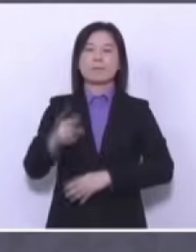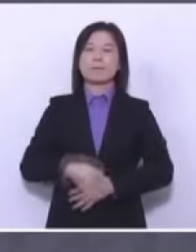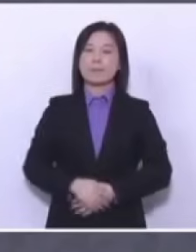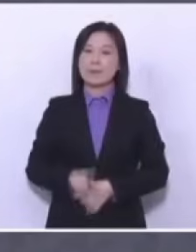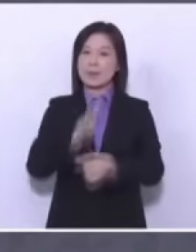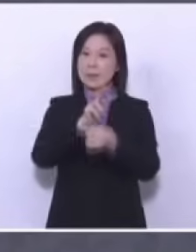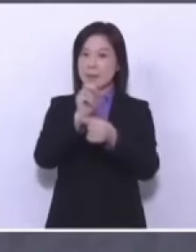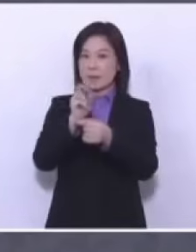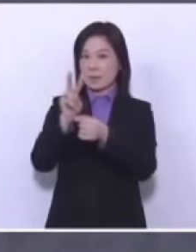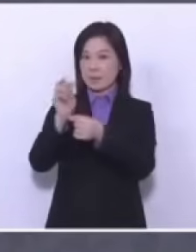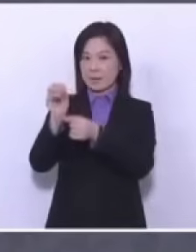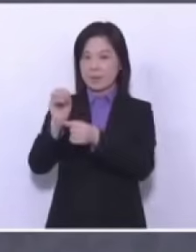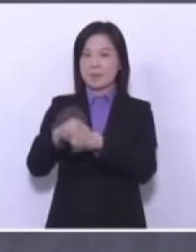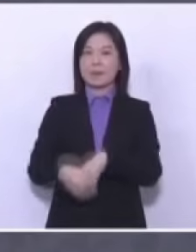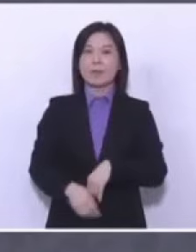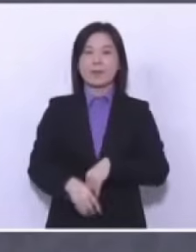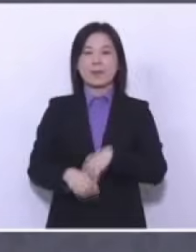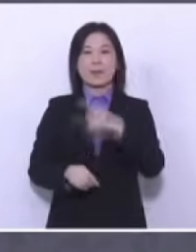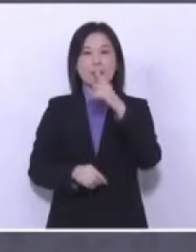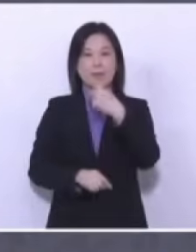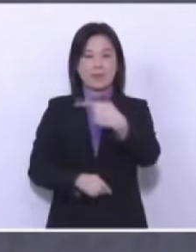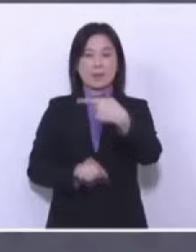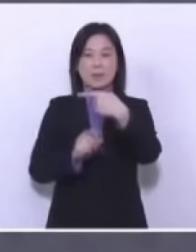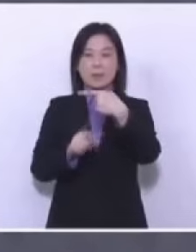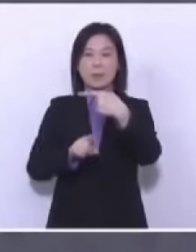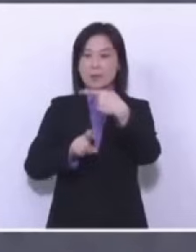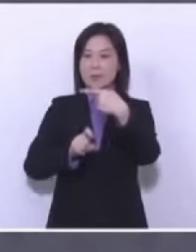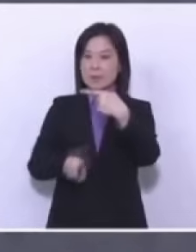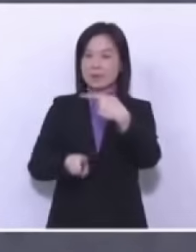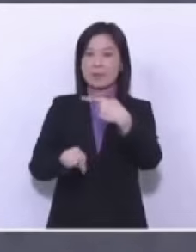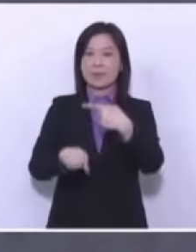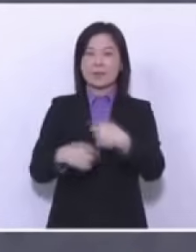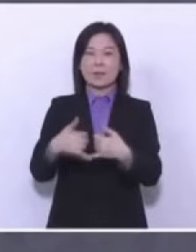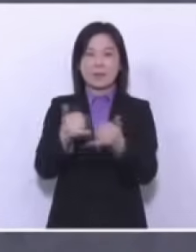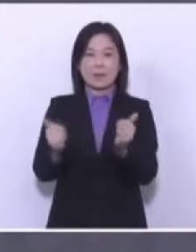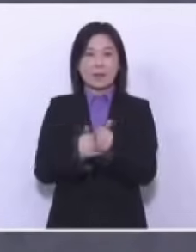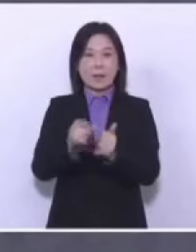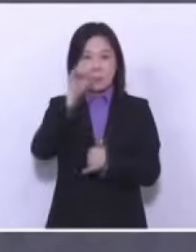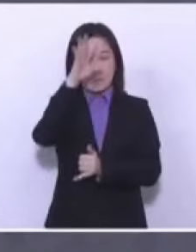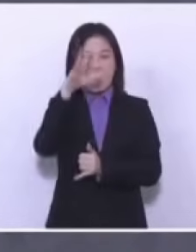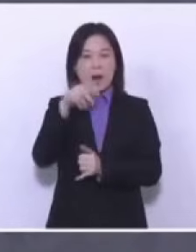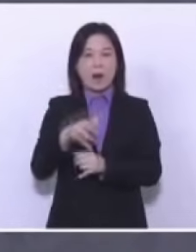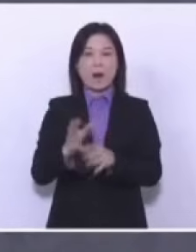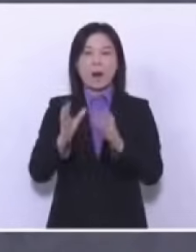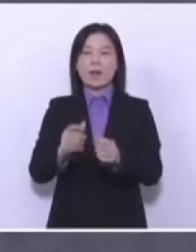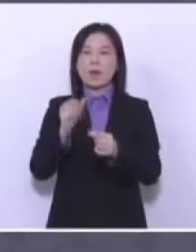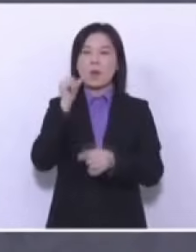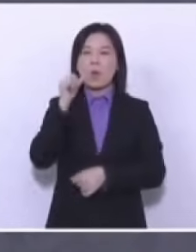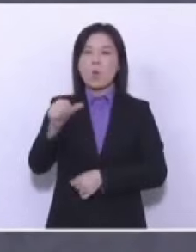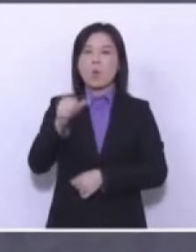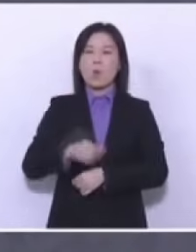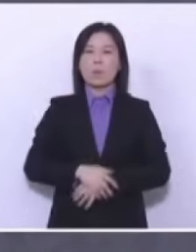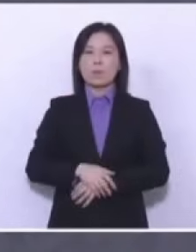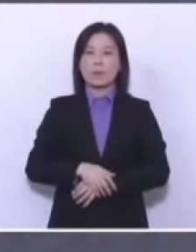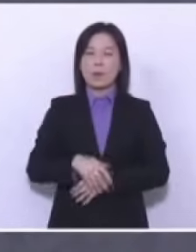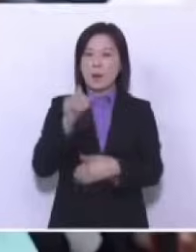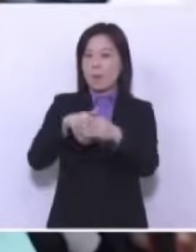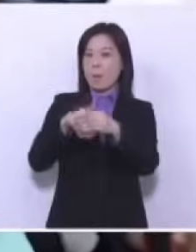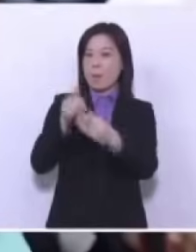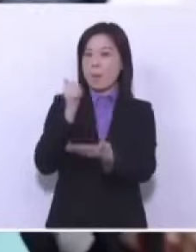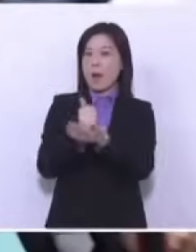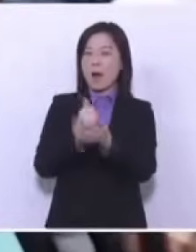2020年的1月11号，一个才成立5个月的政党，拿下了158万的政党